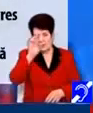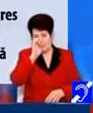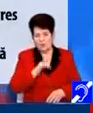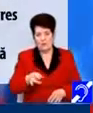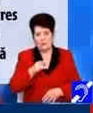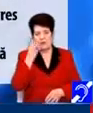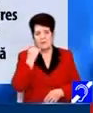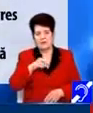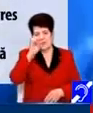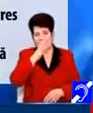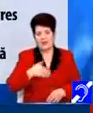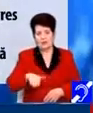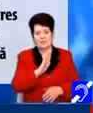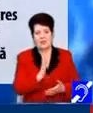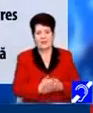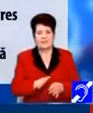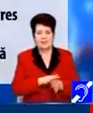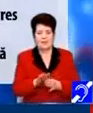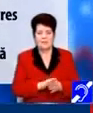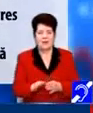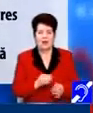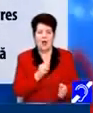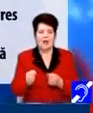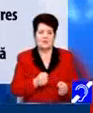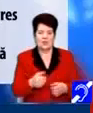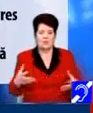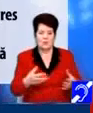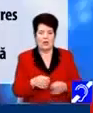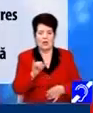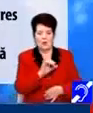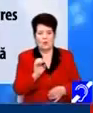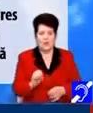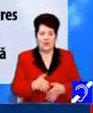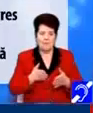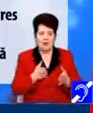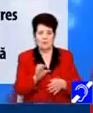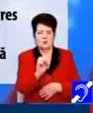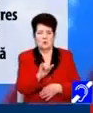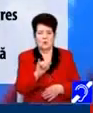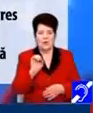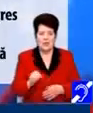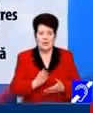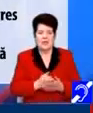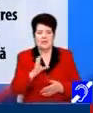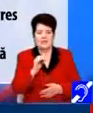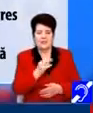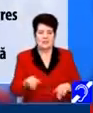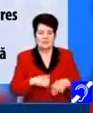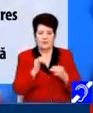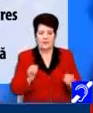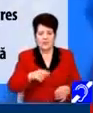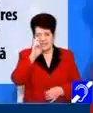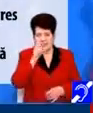Republica Moldova. Țara noastră este deplin angajată în cooperarea cu Uniunea Europeană, iar parcursul european este singura opțiune strategică de